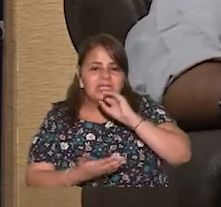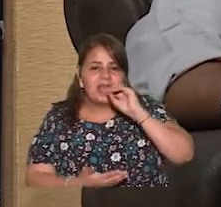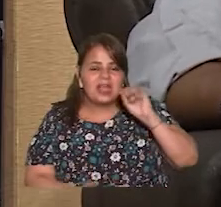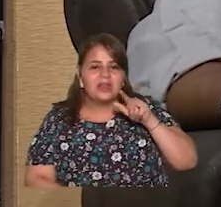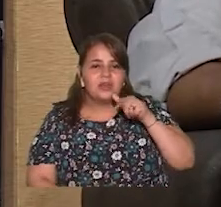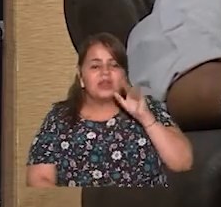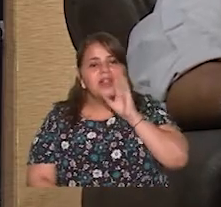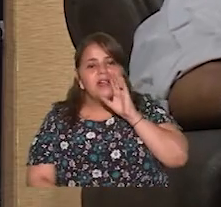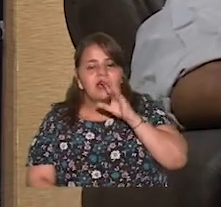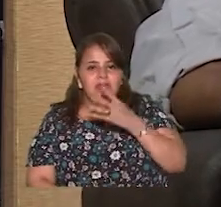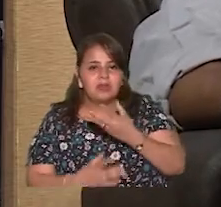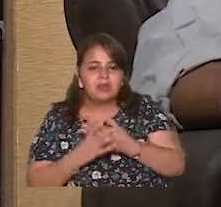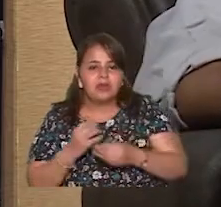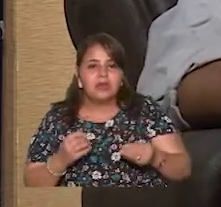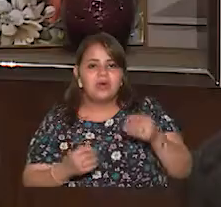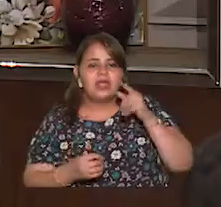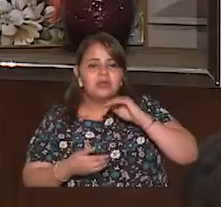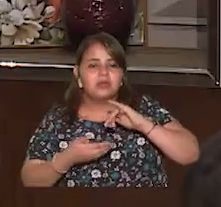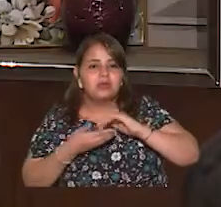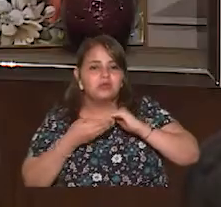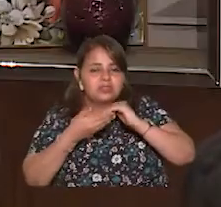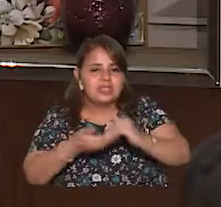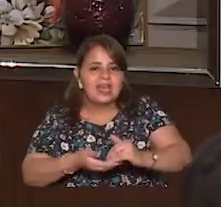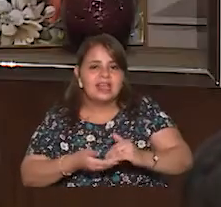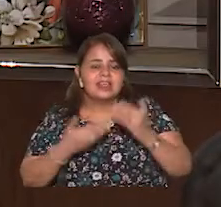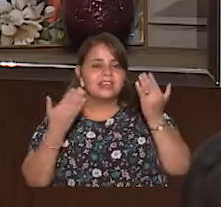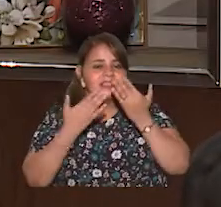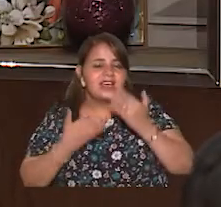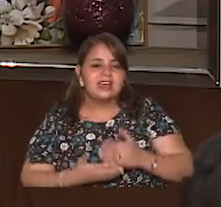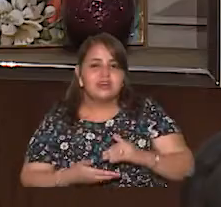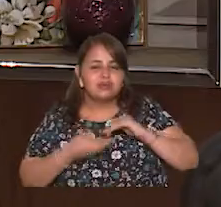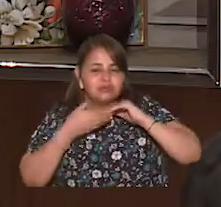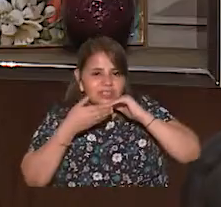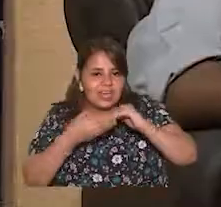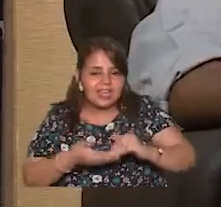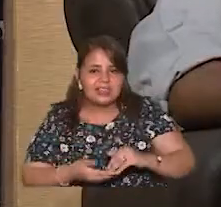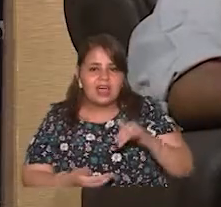دايما اتعلمت ان اقول يساعده، مش تذاكر المدرسه تذاكر انت ساعده، محتاج في العربي بعت له كام فيديو